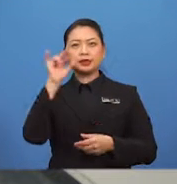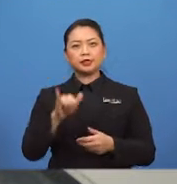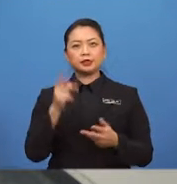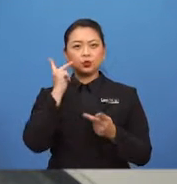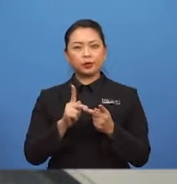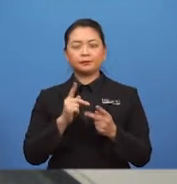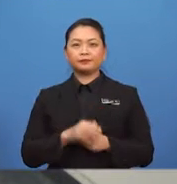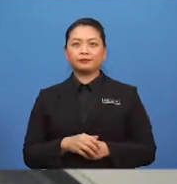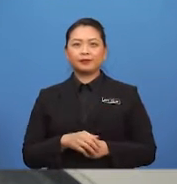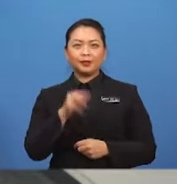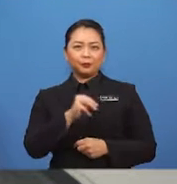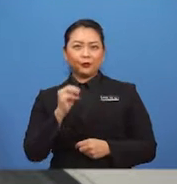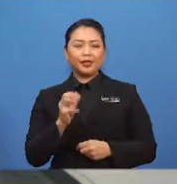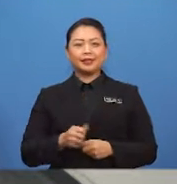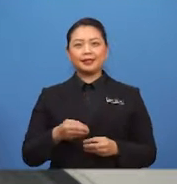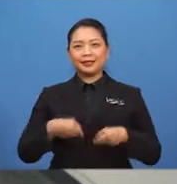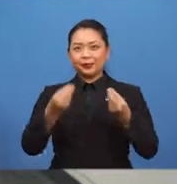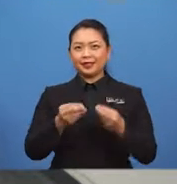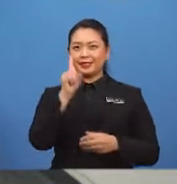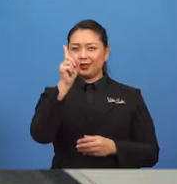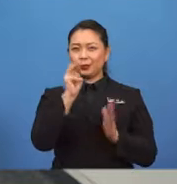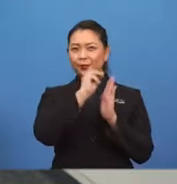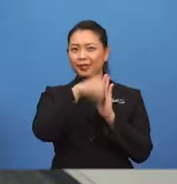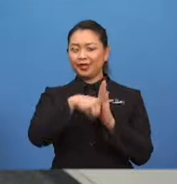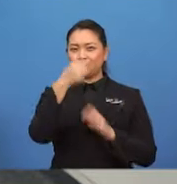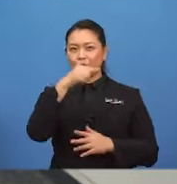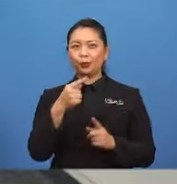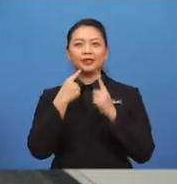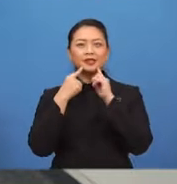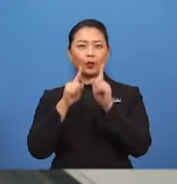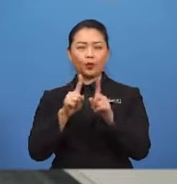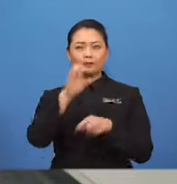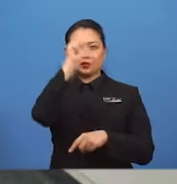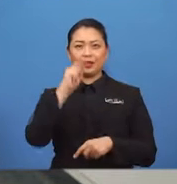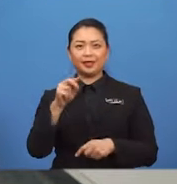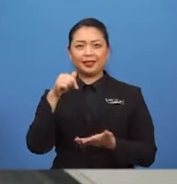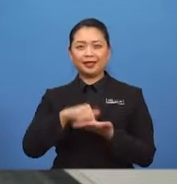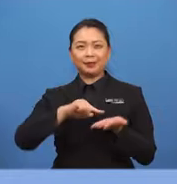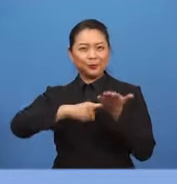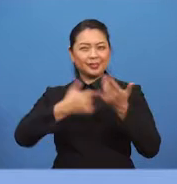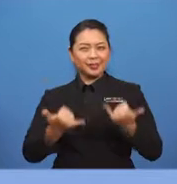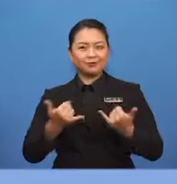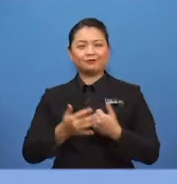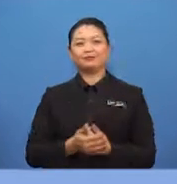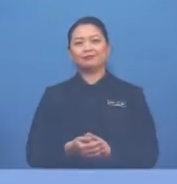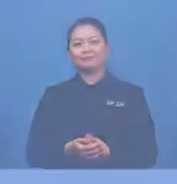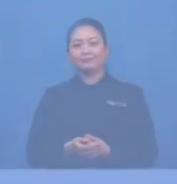sesuai. Murid diberikan 1 minit untuk menjawab soalan ini bermula sekarang.